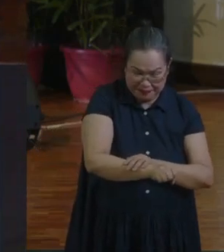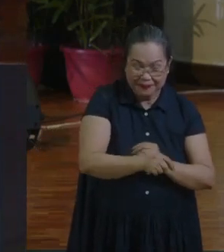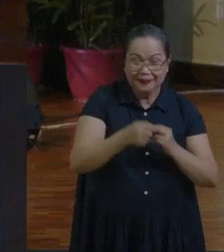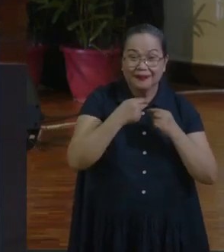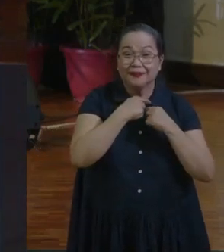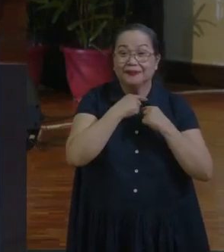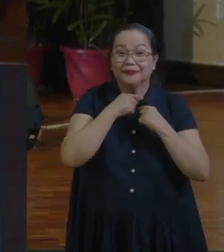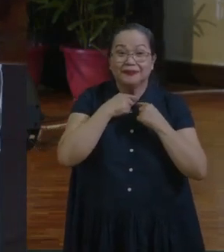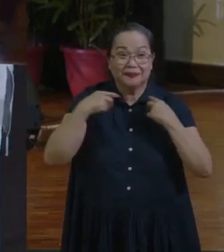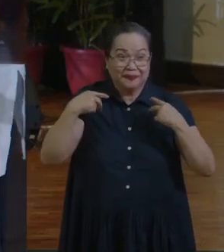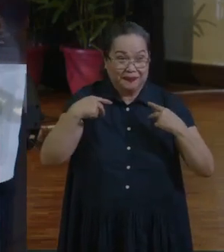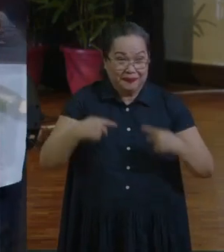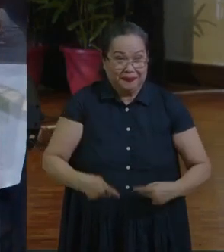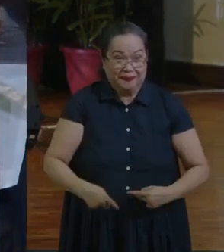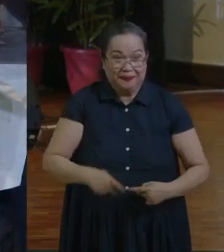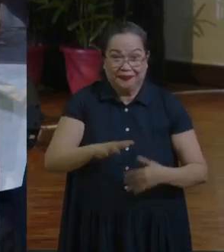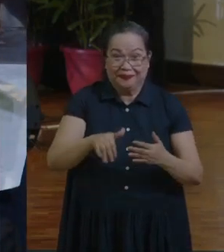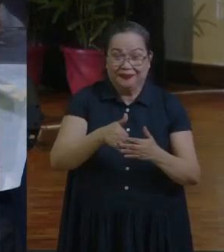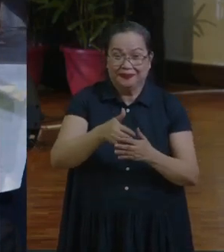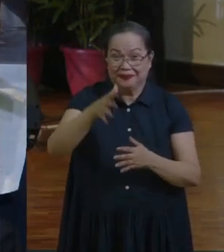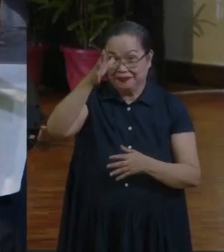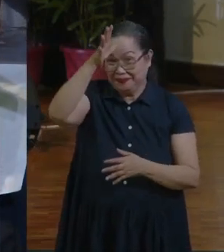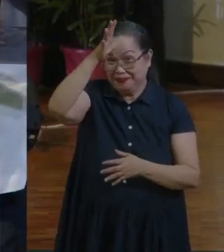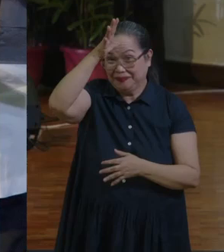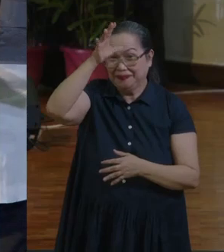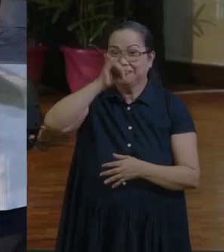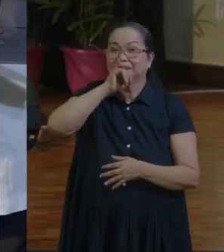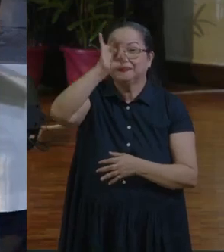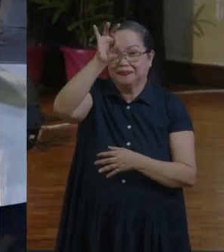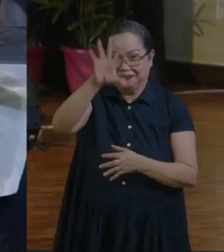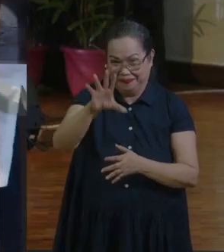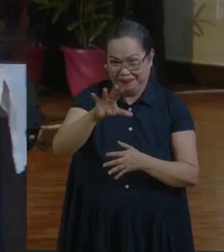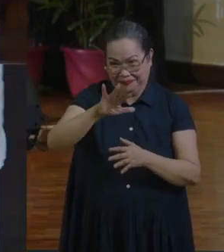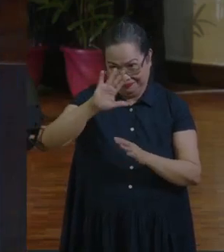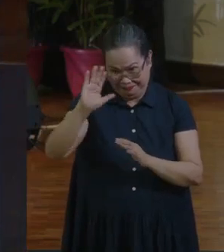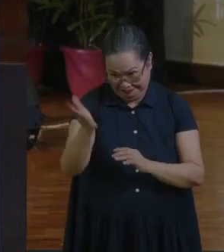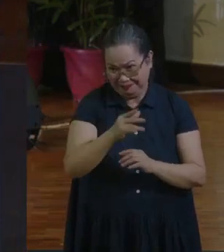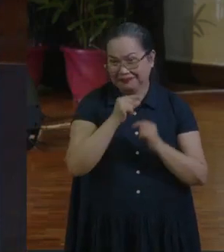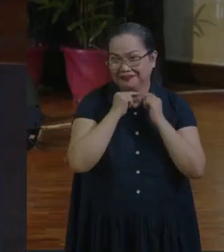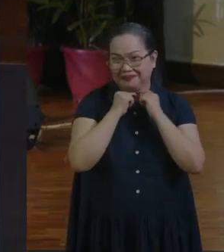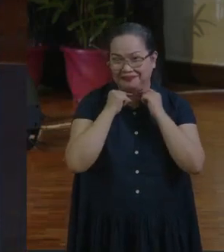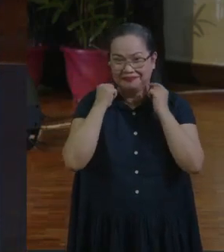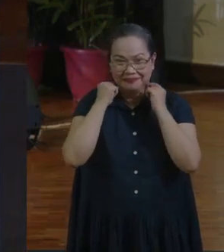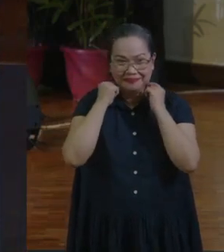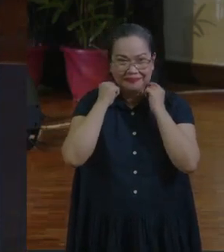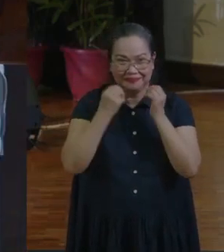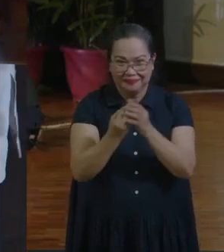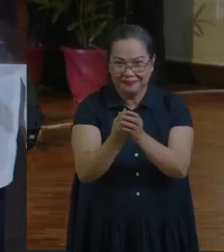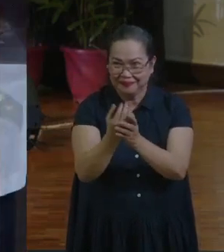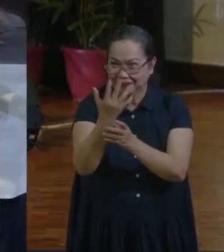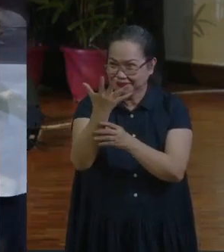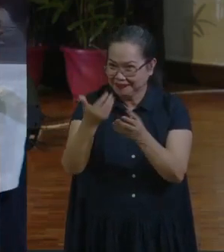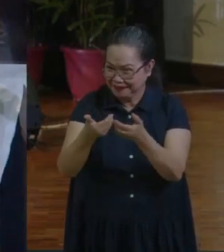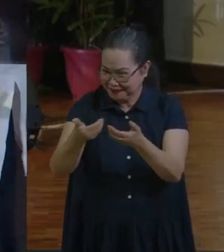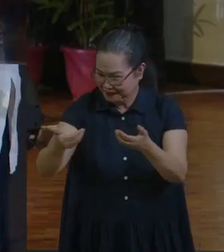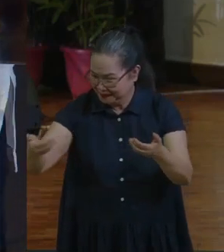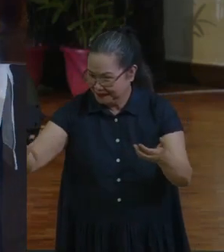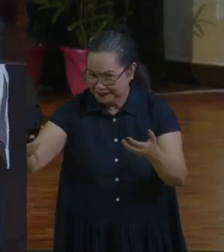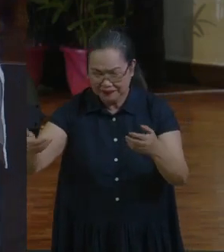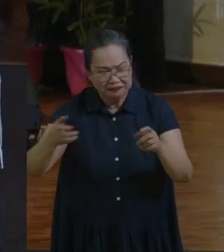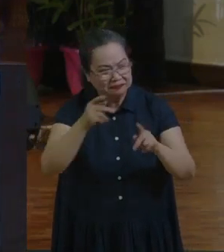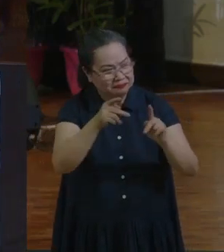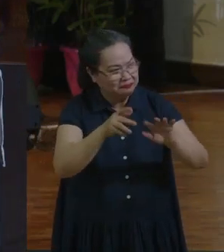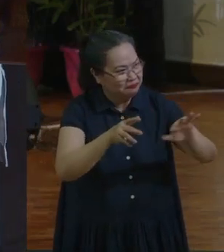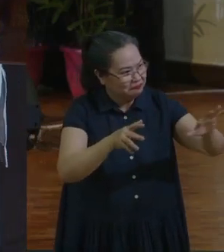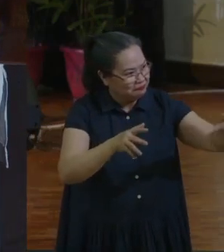pari ng Israel. Ang tatay niya, si Zechariah, ay isang priest. Lumaki siyang hiwalay sa lipunan. Hindi po